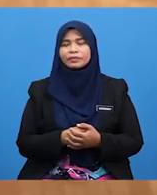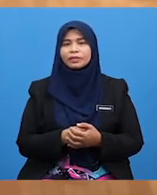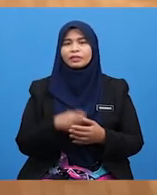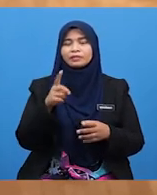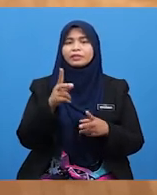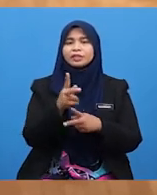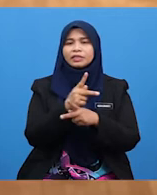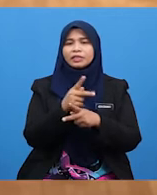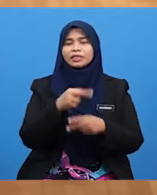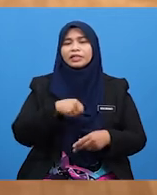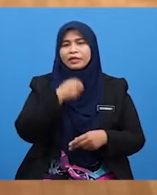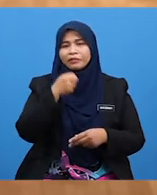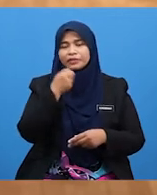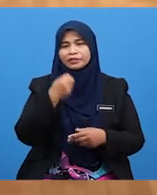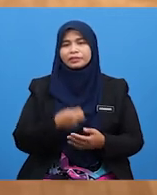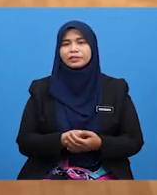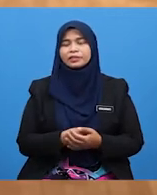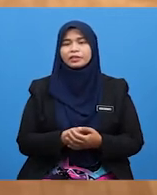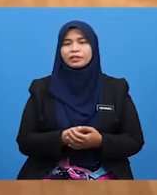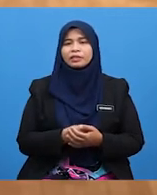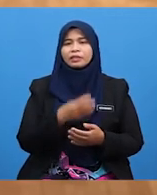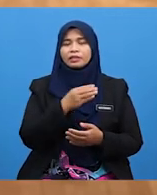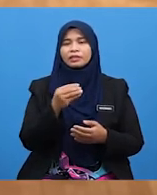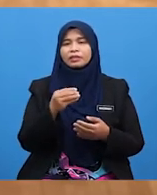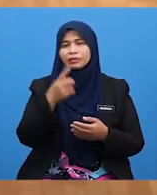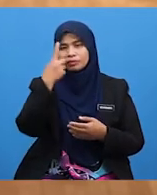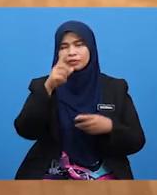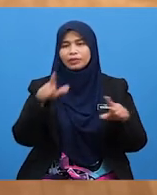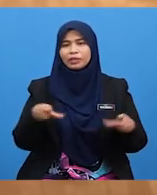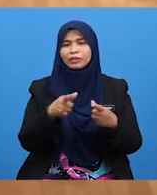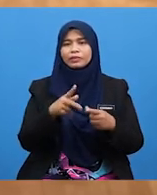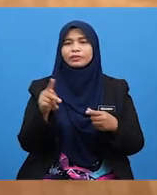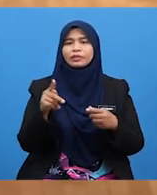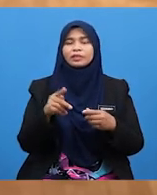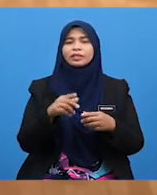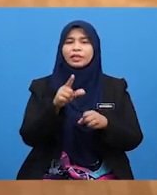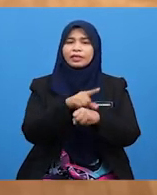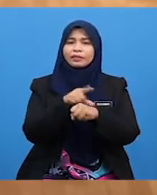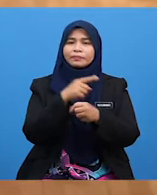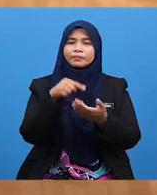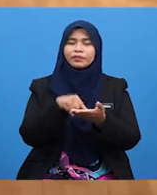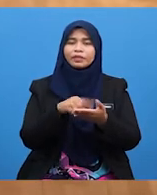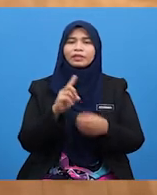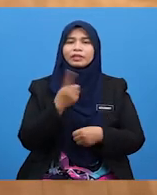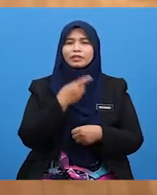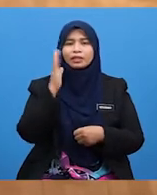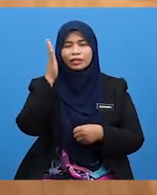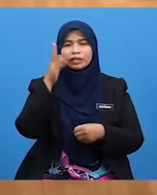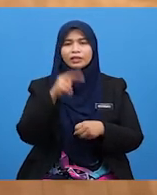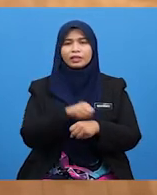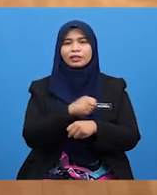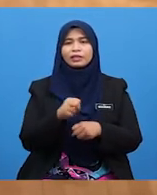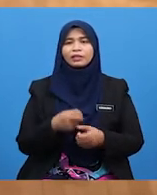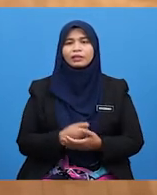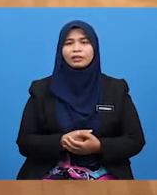kena jaga juga pernafasan kita. Dan, jadi, untuk melakukan latihan ini, kita akan menyanyikan seperti ini.